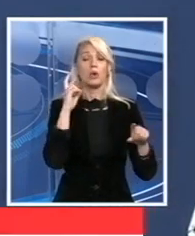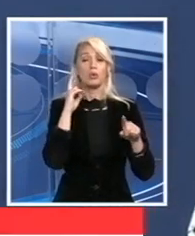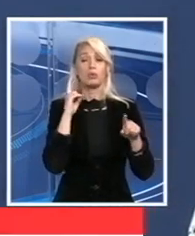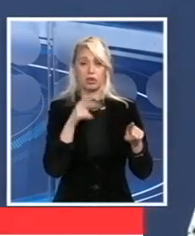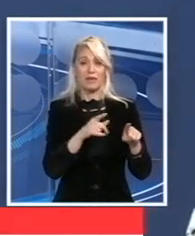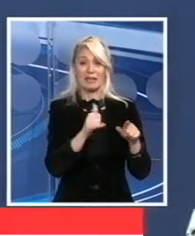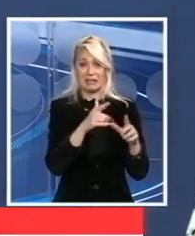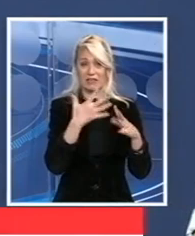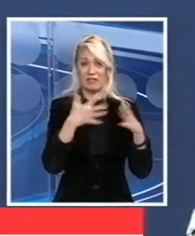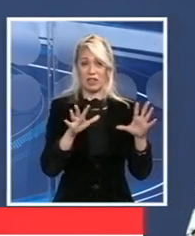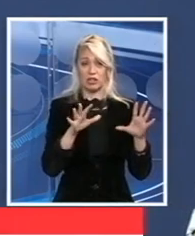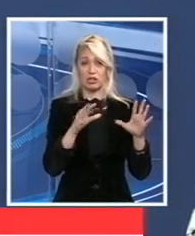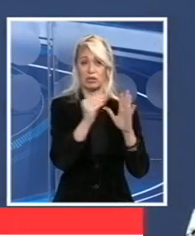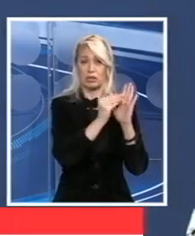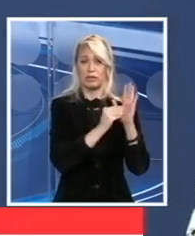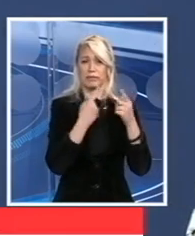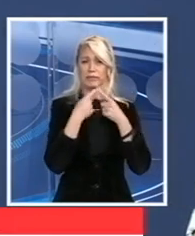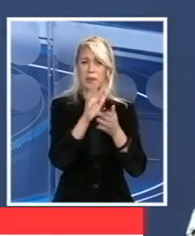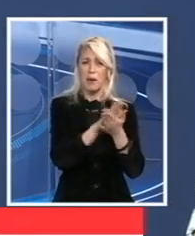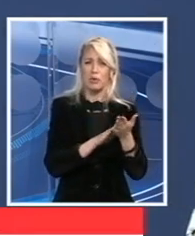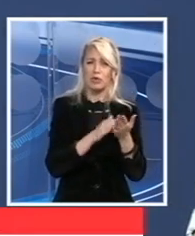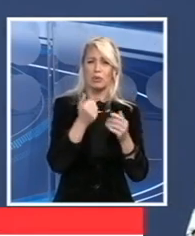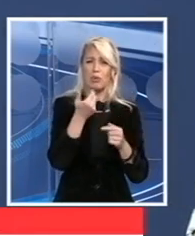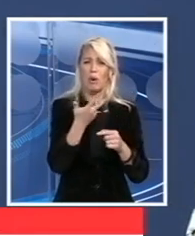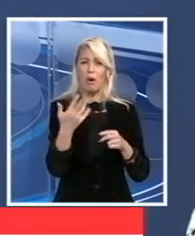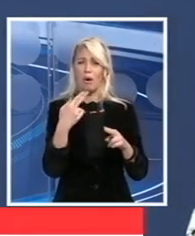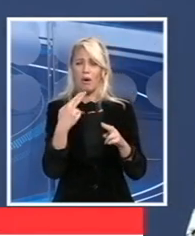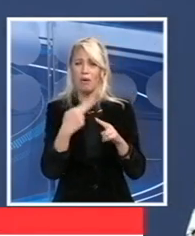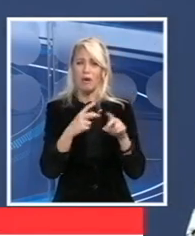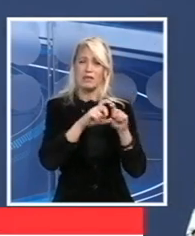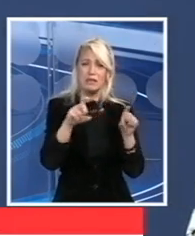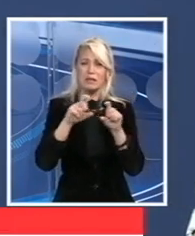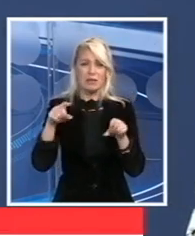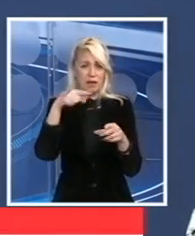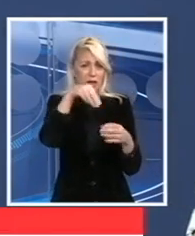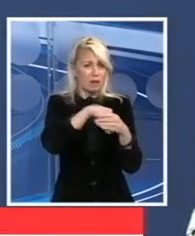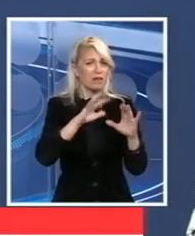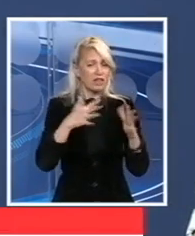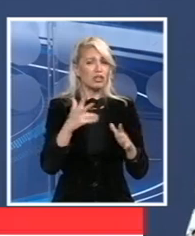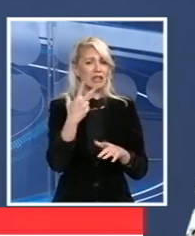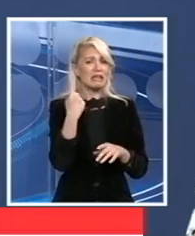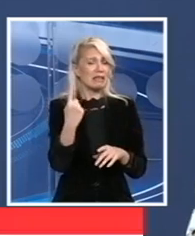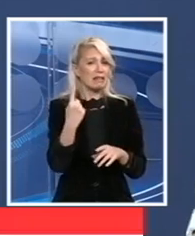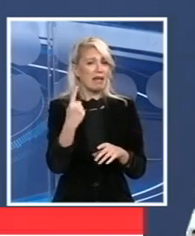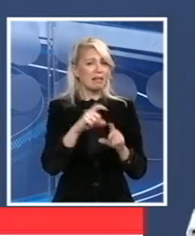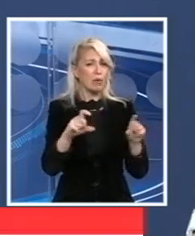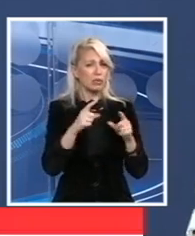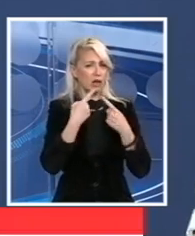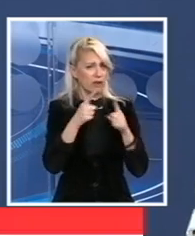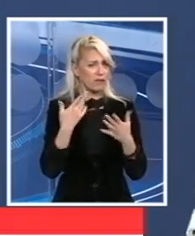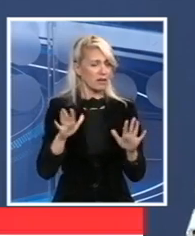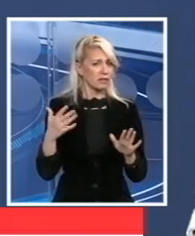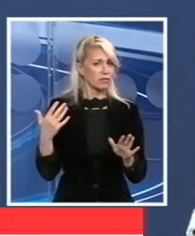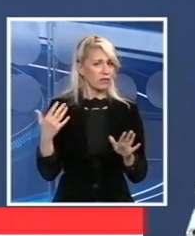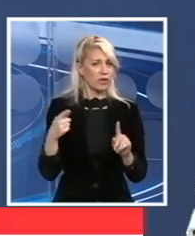smo i rekli da se nalaze među 31 ustanova u našoj zemlji gde je zabeleženo cirkulacija i prenošenje ovoga virusa